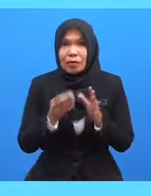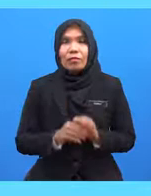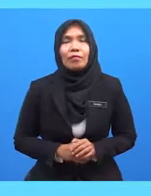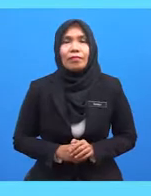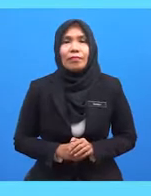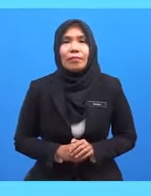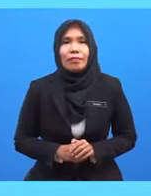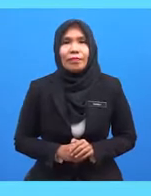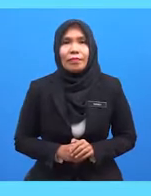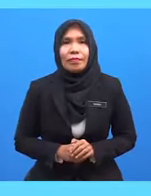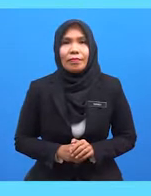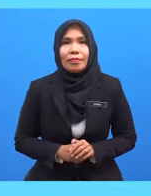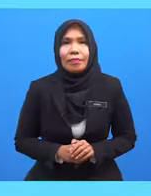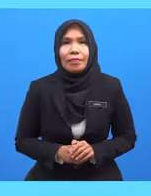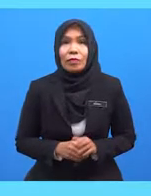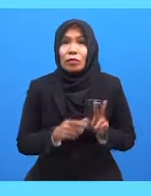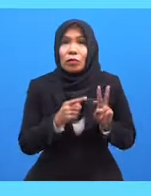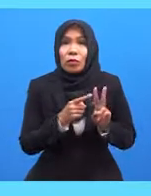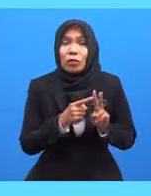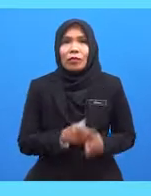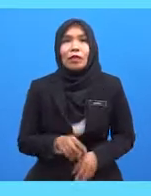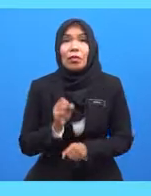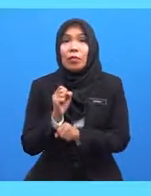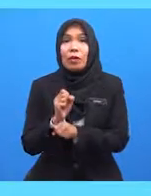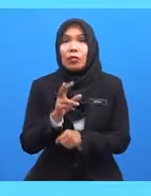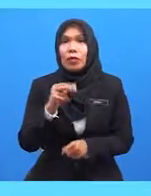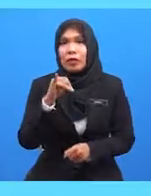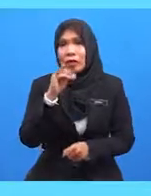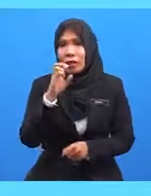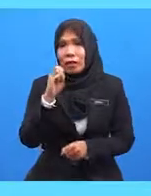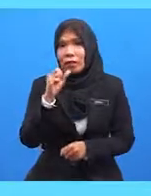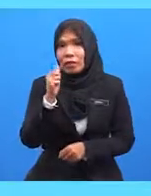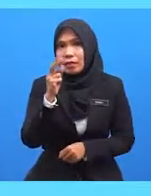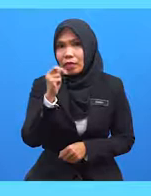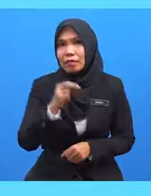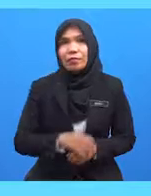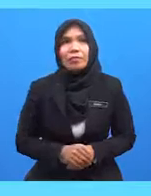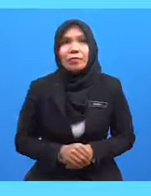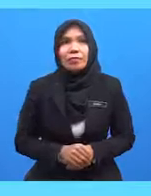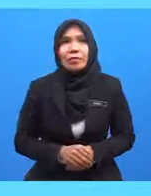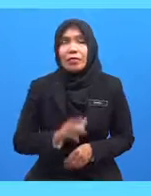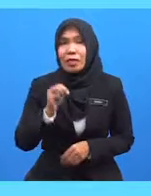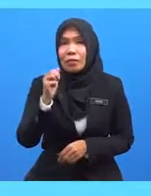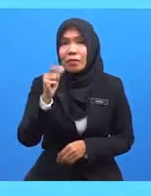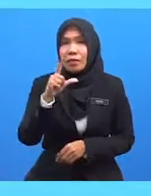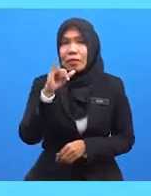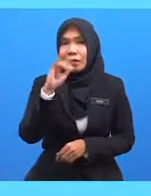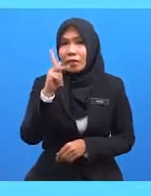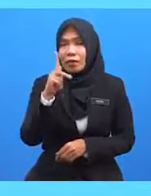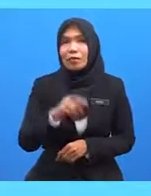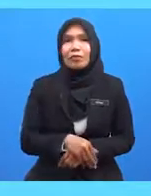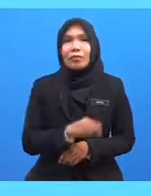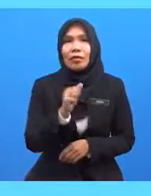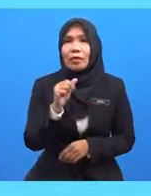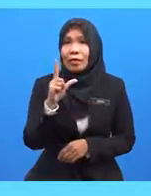Rahmatullah. Batu Nisan Malikul As-Soleh bertarikh 1297 Masihi dan ditulis